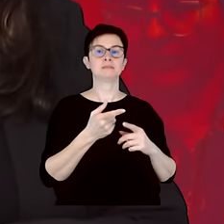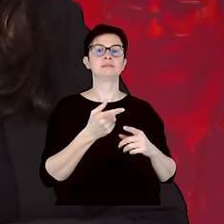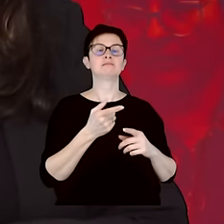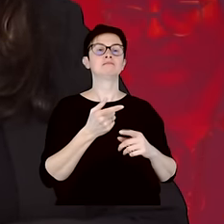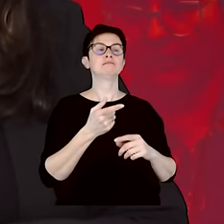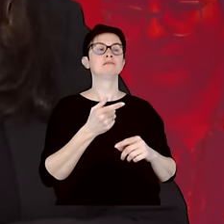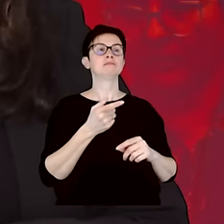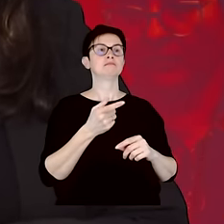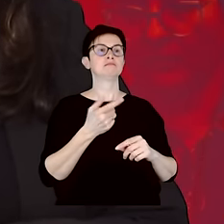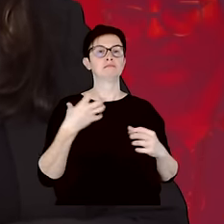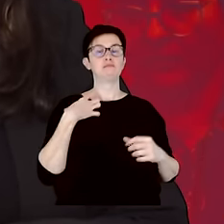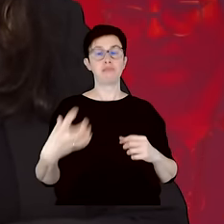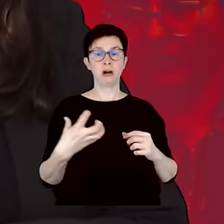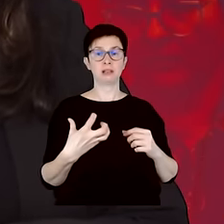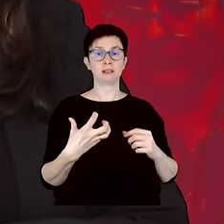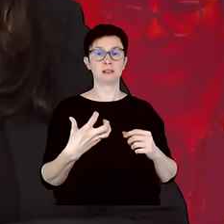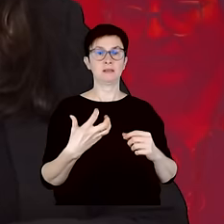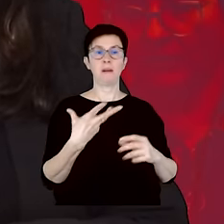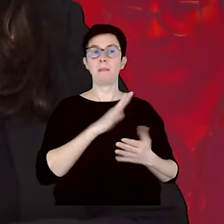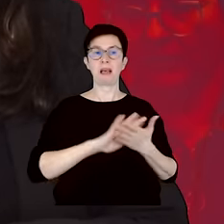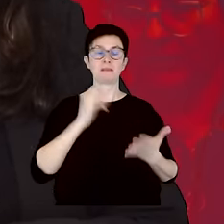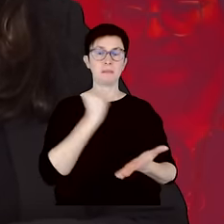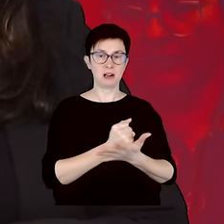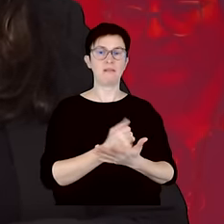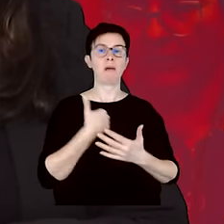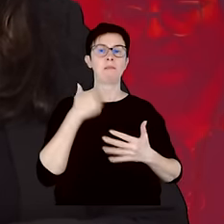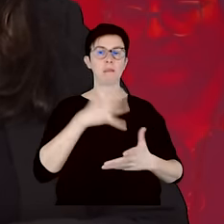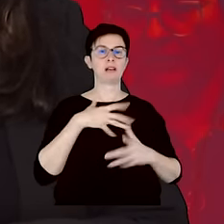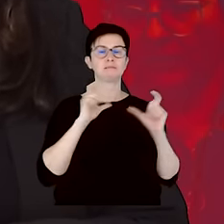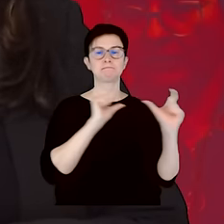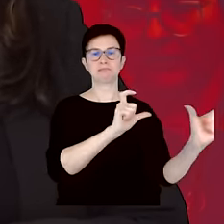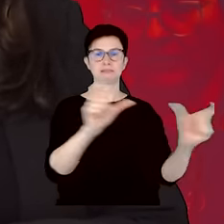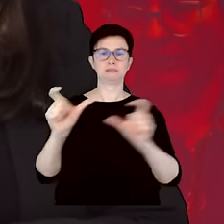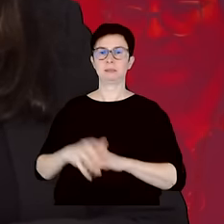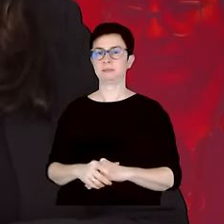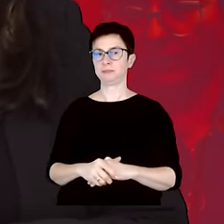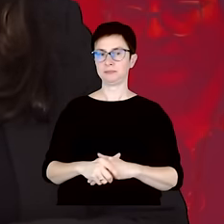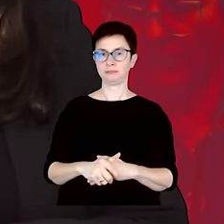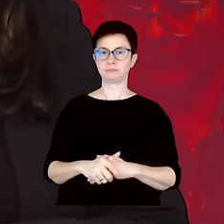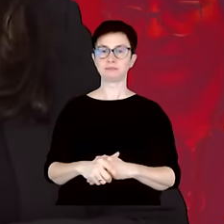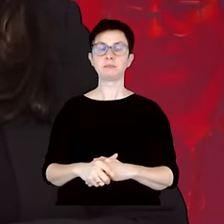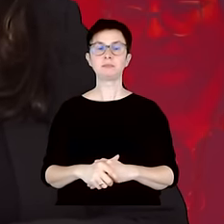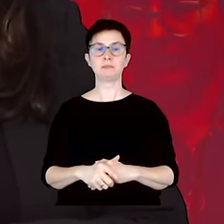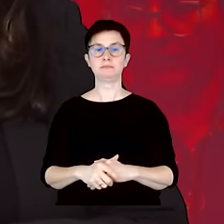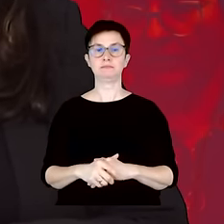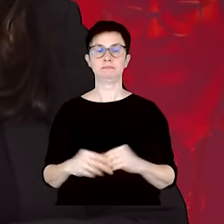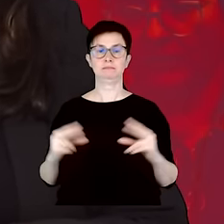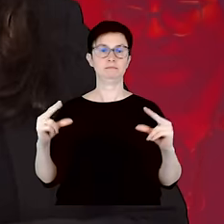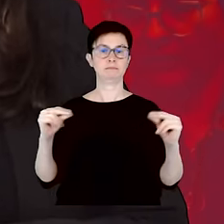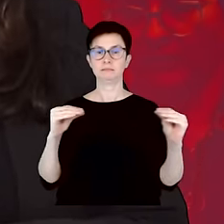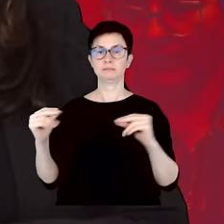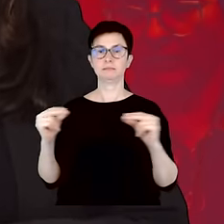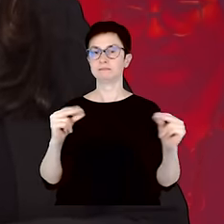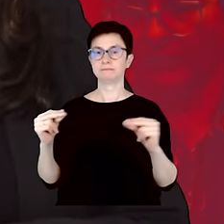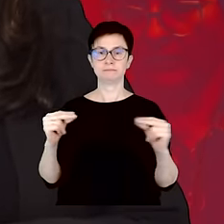senatora Grodzkiego też? Wszystkich, którzy się nielegalnie dorobili. Jeżeli chodzi o pana Grodzkiego, jeszcze mu nikt nie postawił żadnych zarzutów. No bo